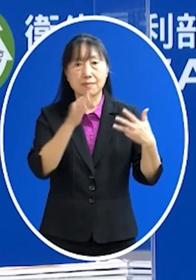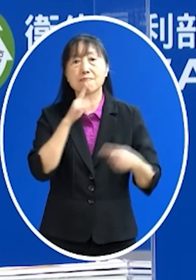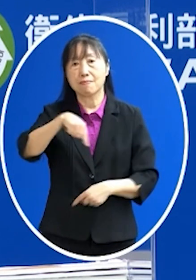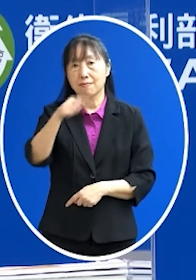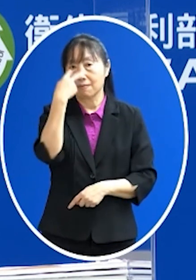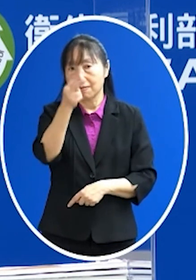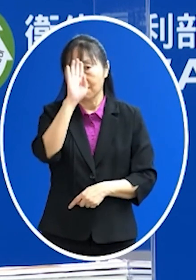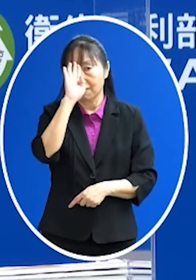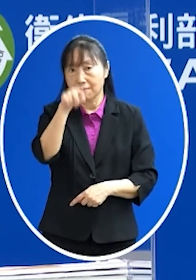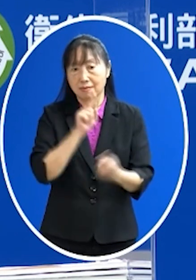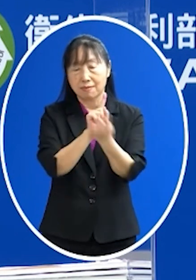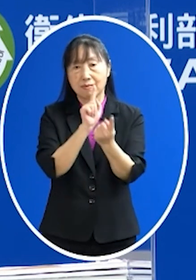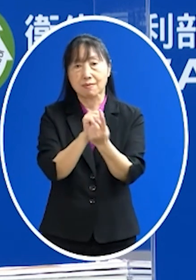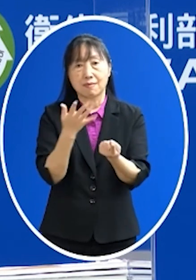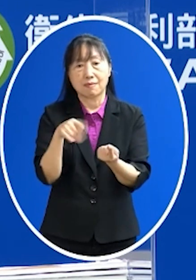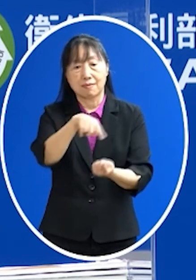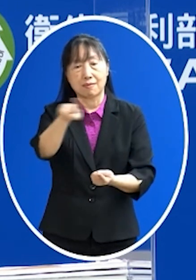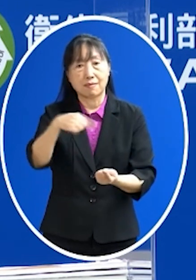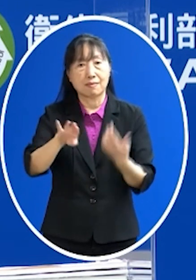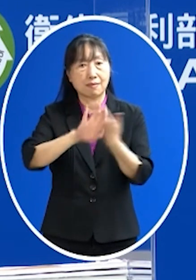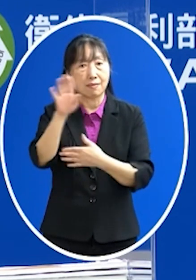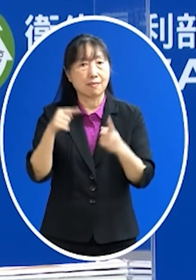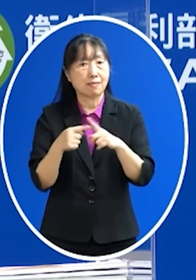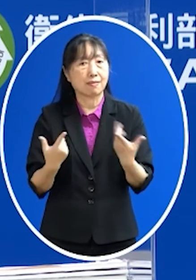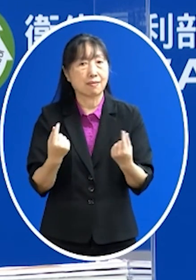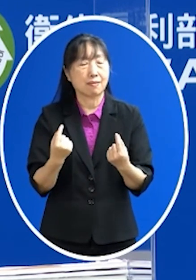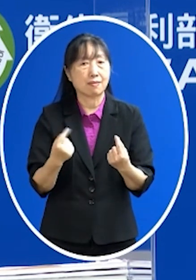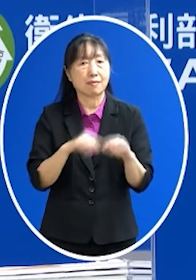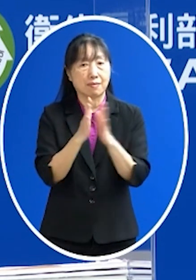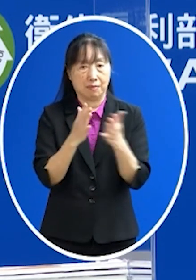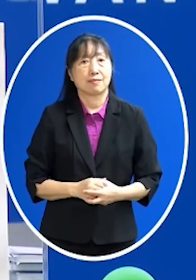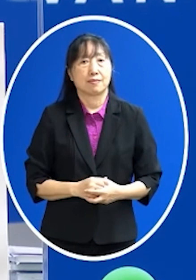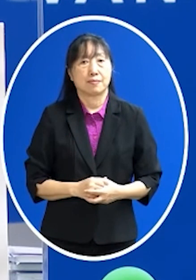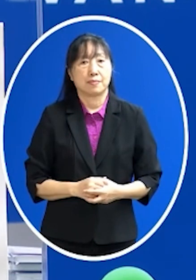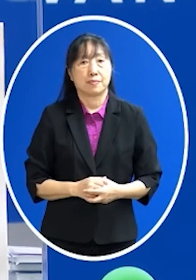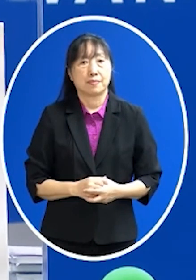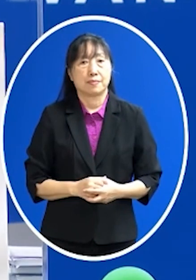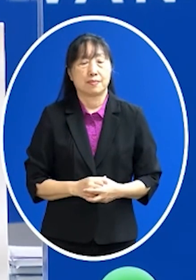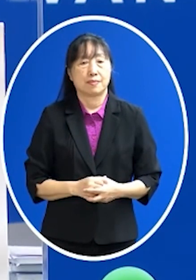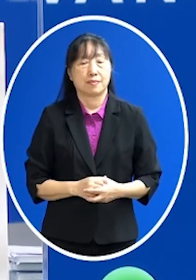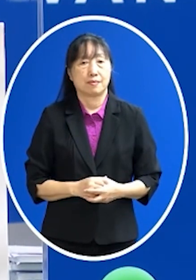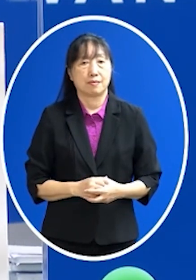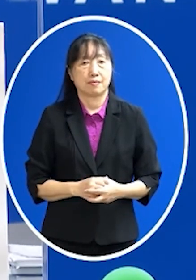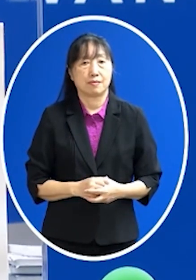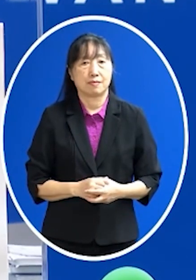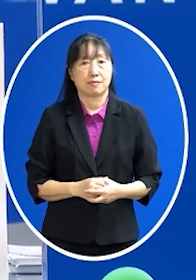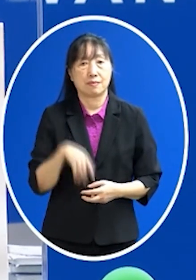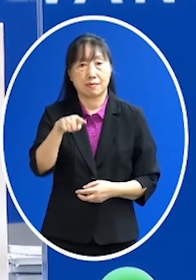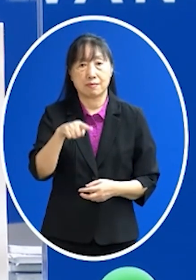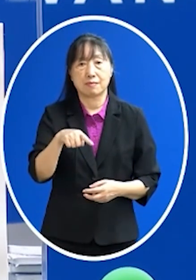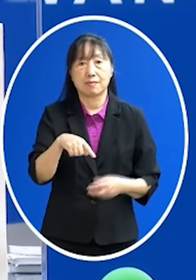候有接触到的哈相关的其他病人，那全部都列在居家隔离哈。那在里面哈，